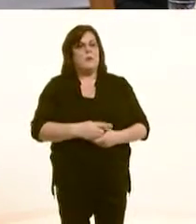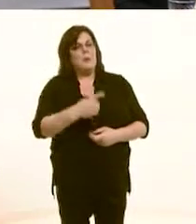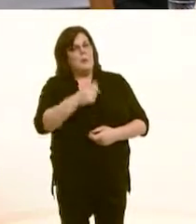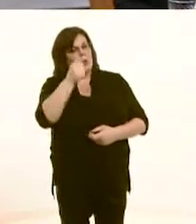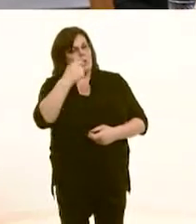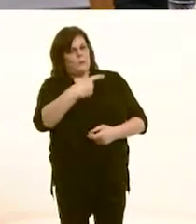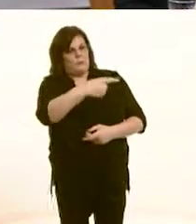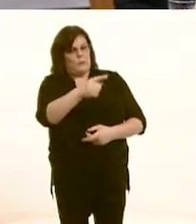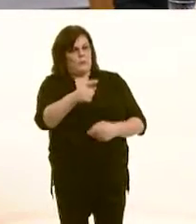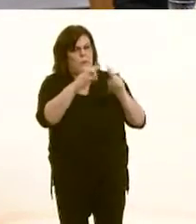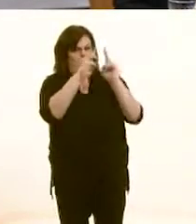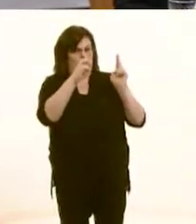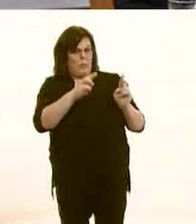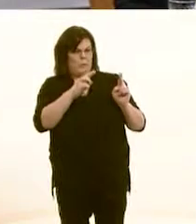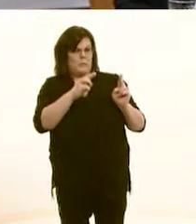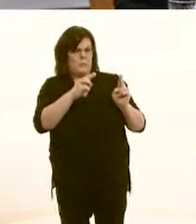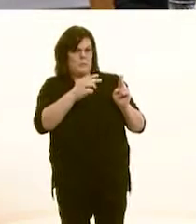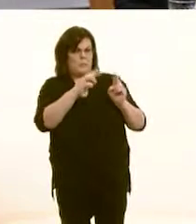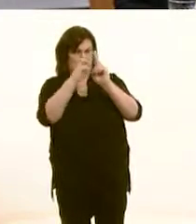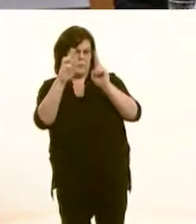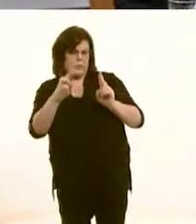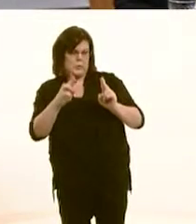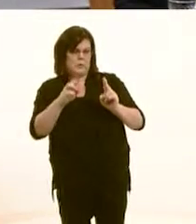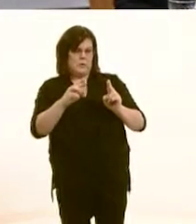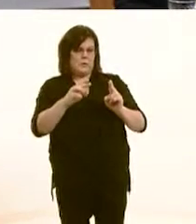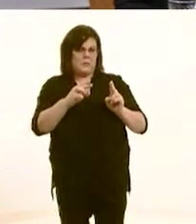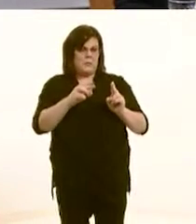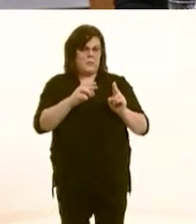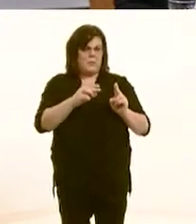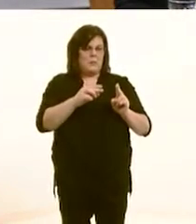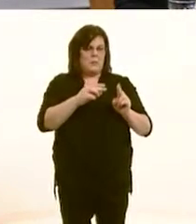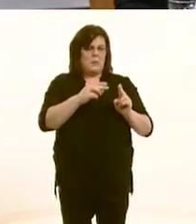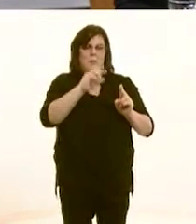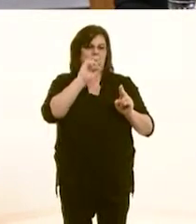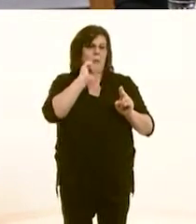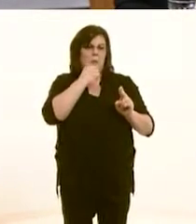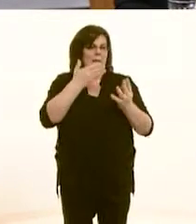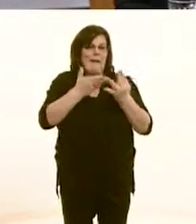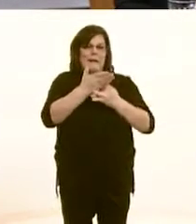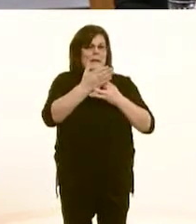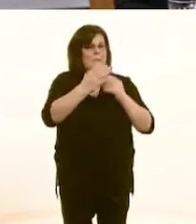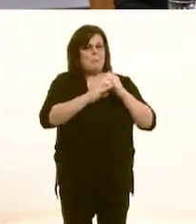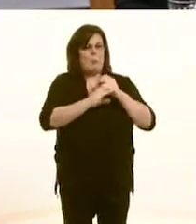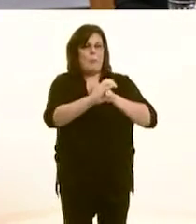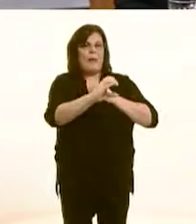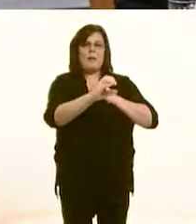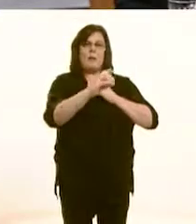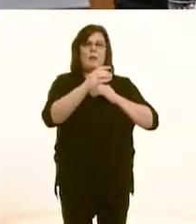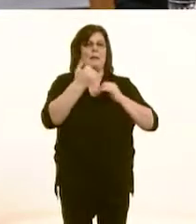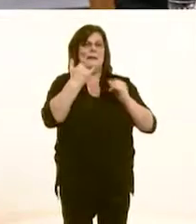system o linellau o gablau. Telefon o mae yna ffyrdd eraill yn un ystyried ar hyn o bryd er mwyn helpu nhw.